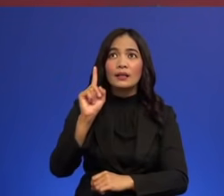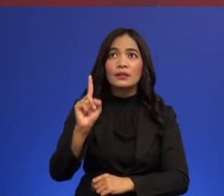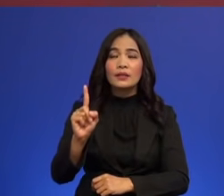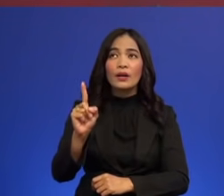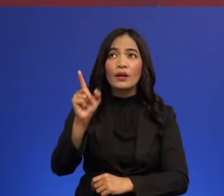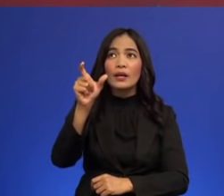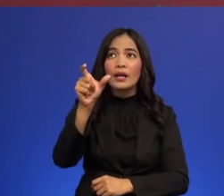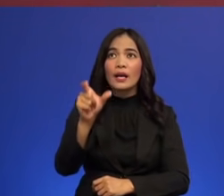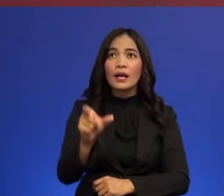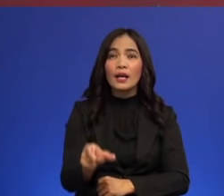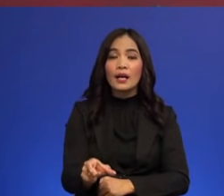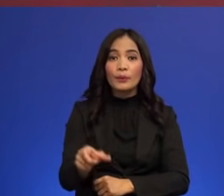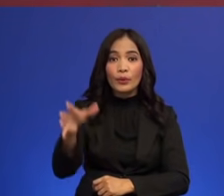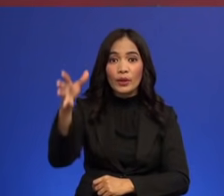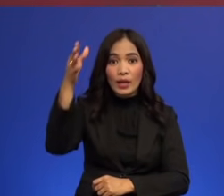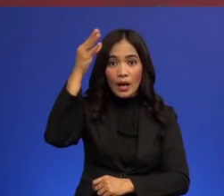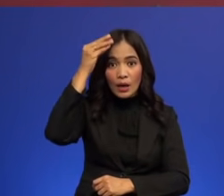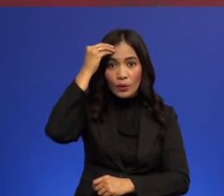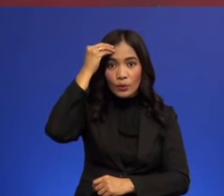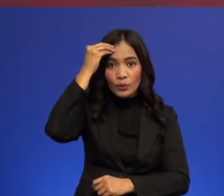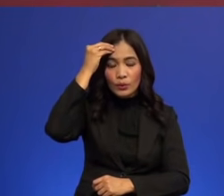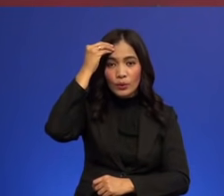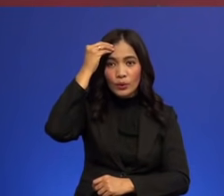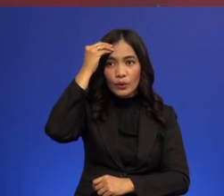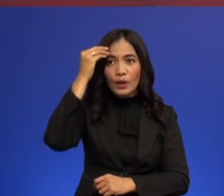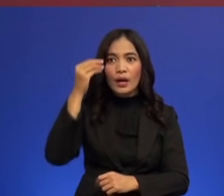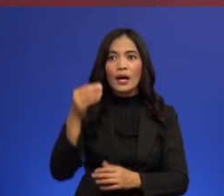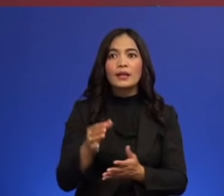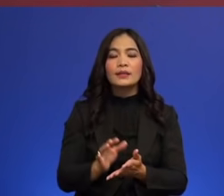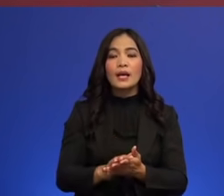Tiada seorang pun tahu